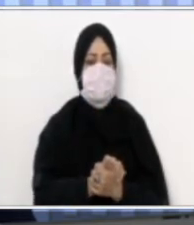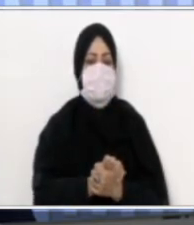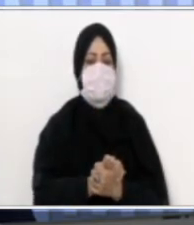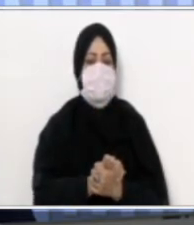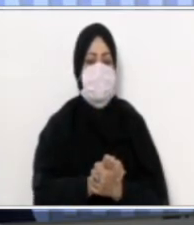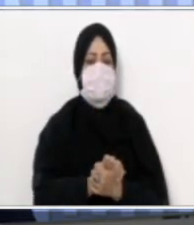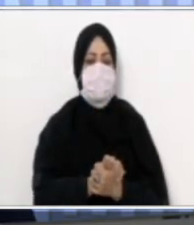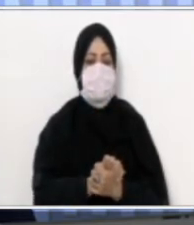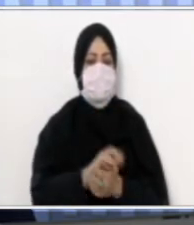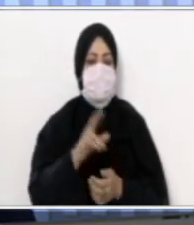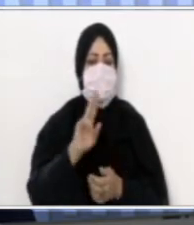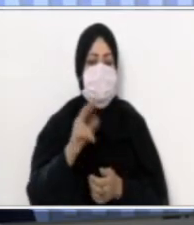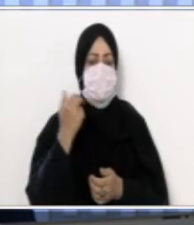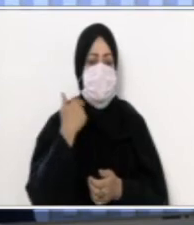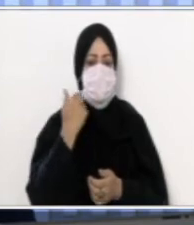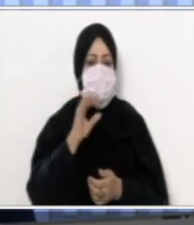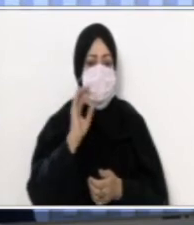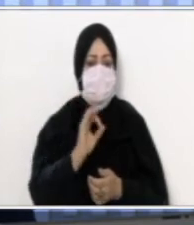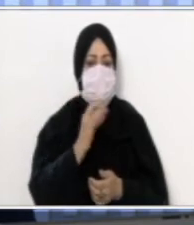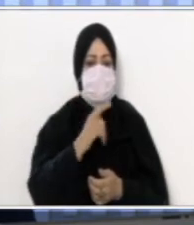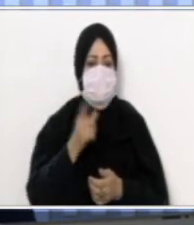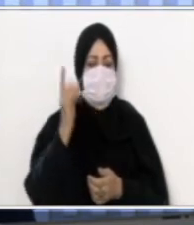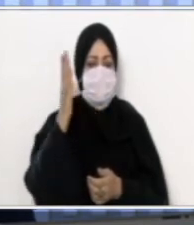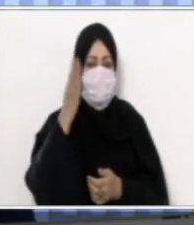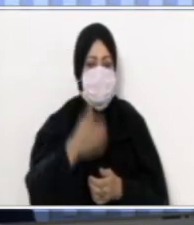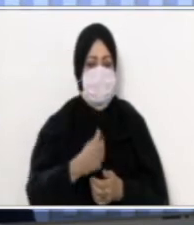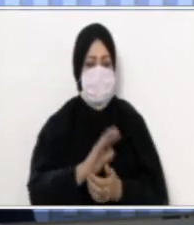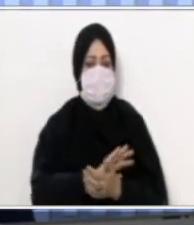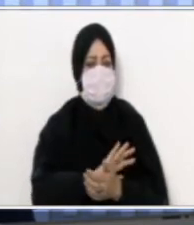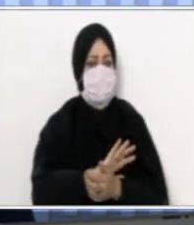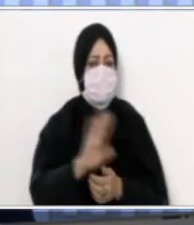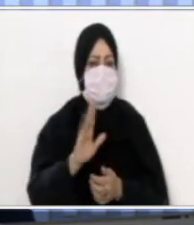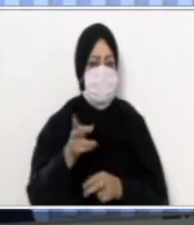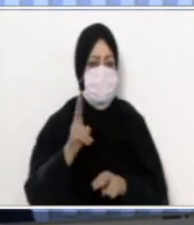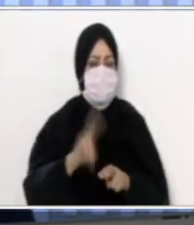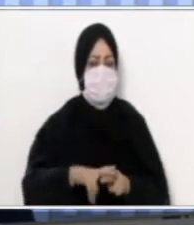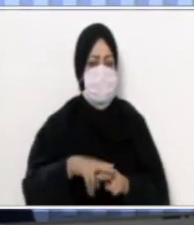عمره. فهي تقول في الأخير أن هي مريضة وعندها غدة